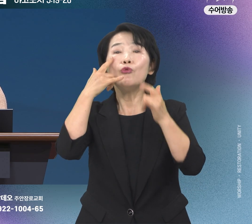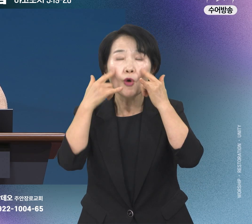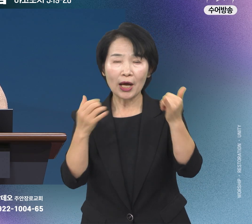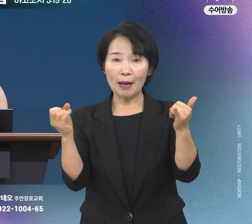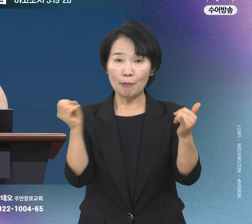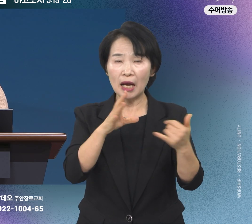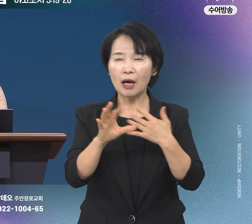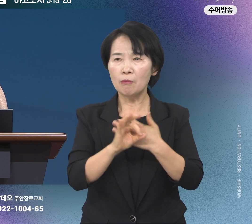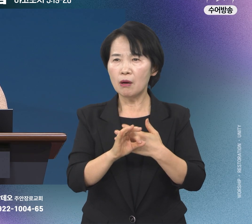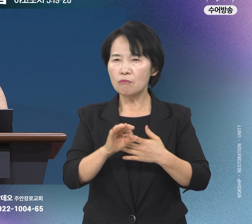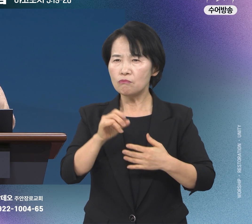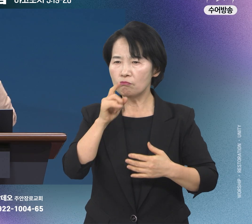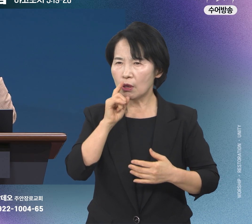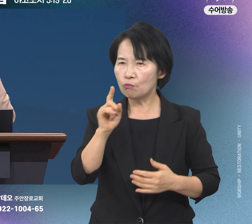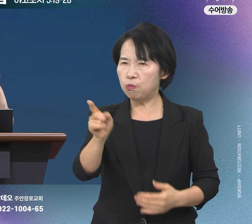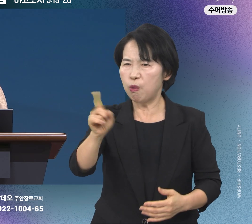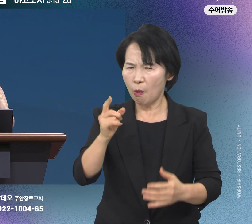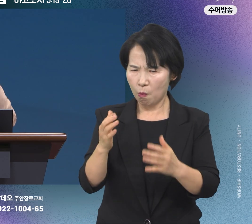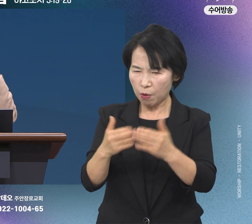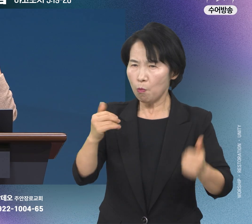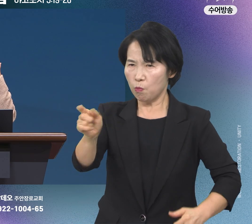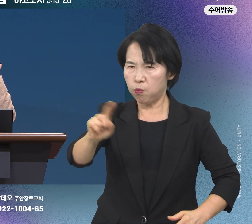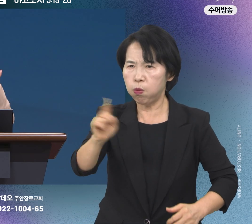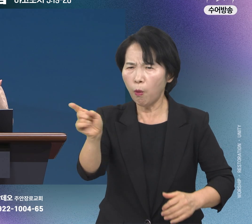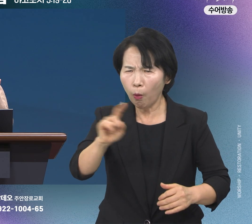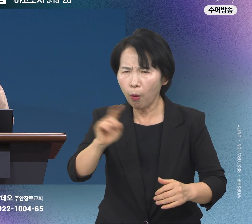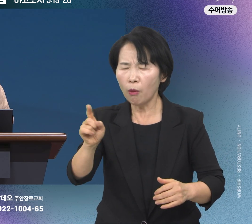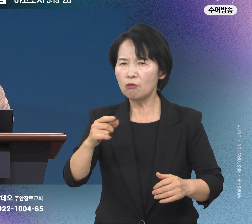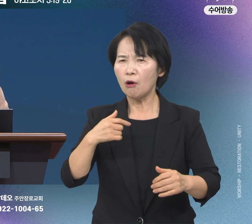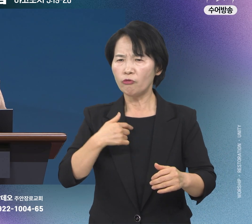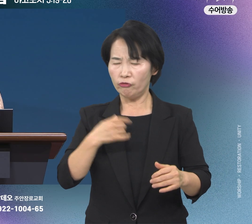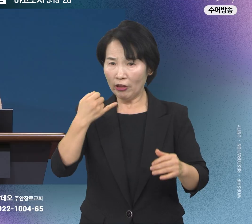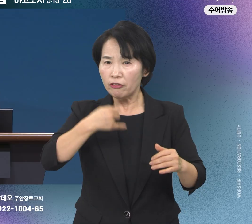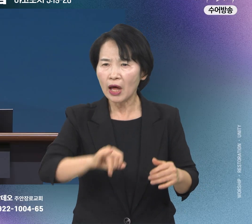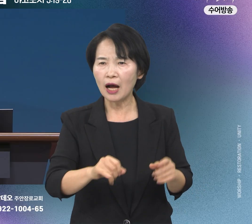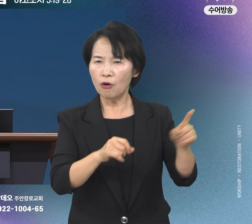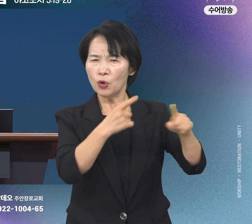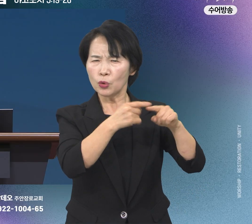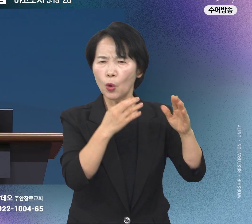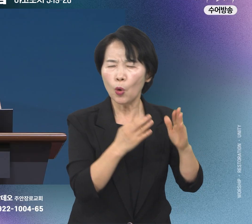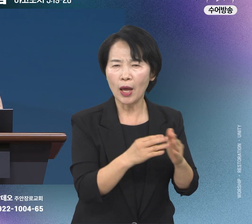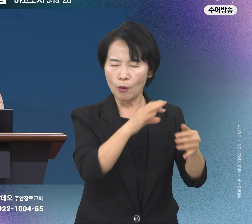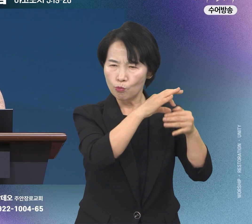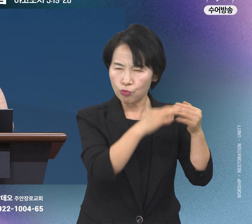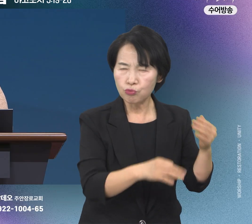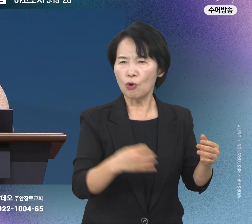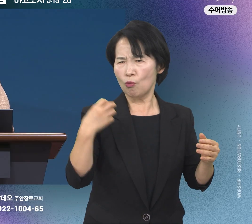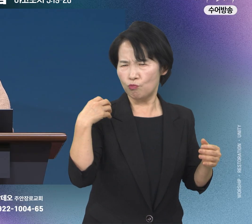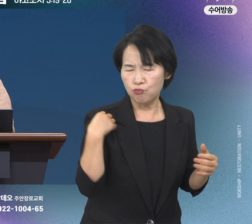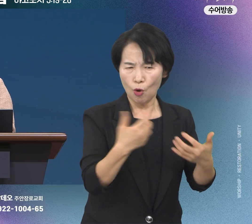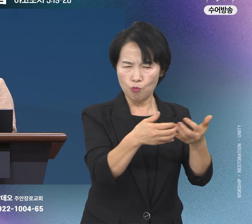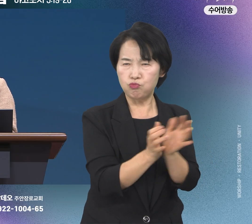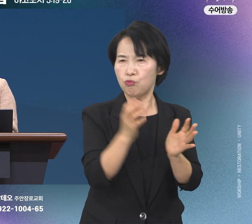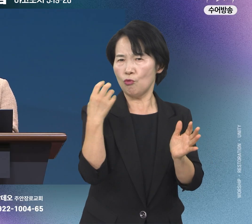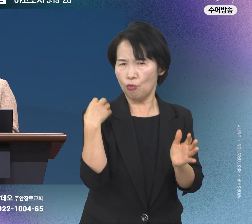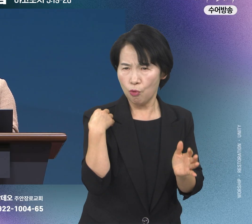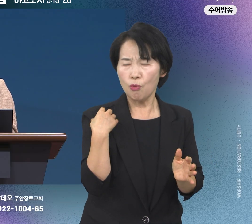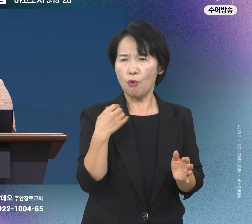너무너무 기분 나쁘다고, 지금 내 딸 어느 교회에서 어떤 학교 다니고 어떤 프로젝트 맡고 계신지 아시냐고, 너무너무